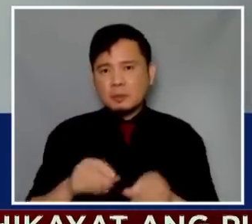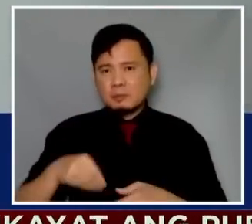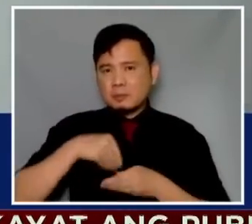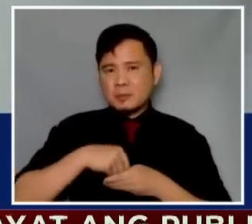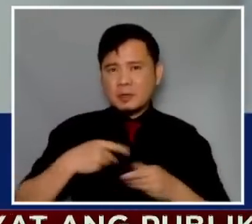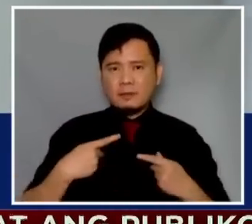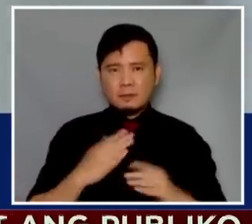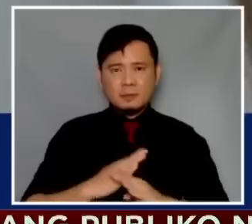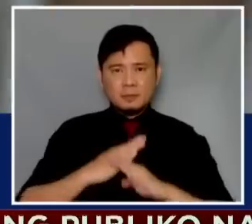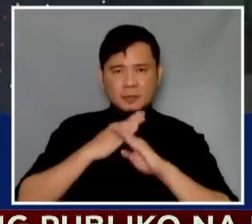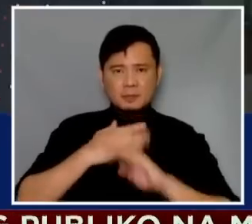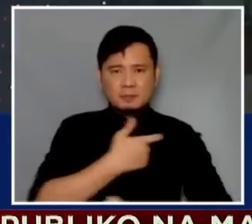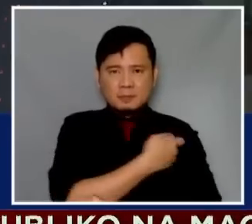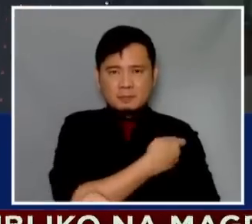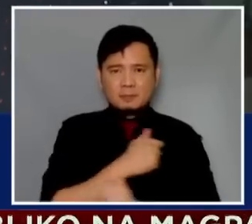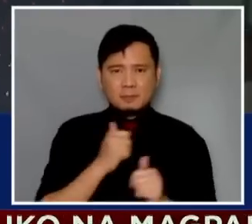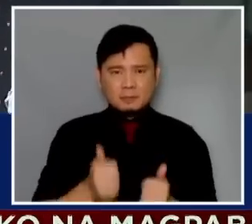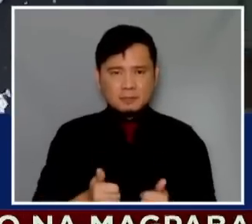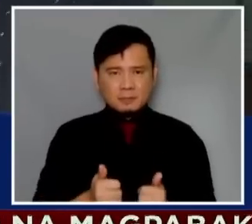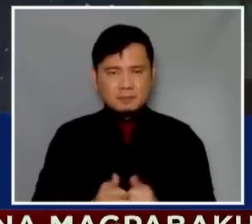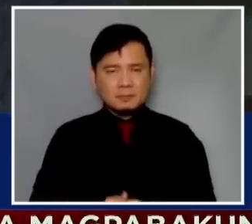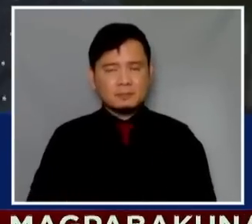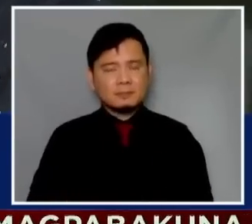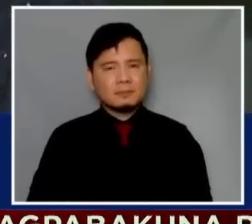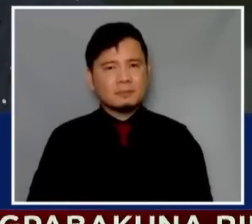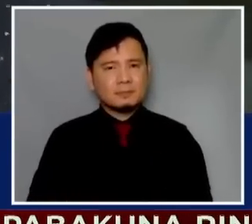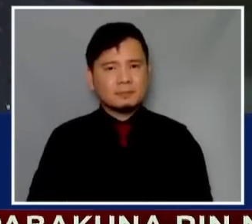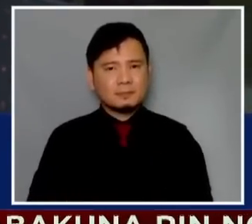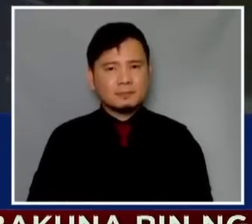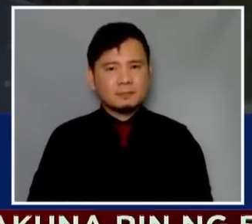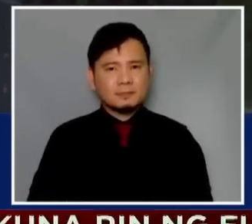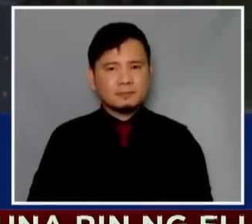vaccine. Alvin El Chico, ABS-CBN News.